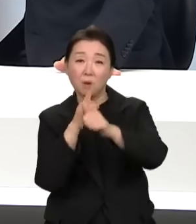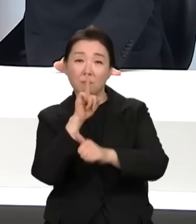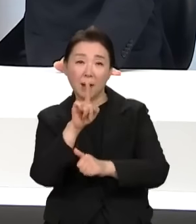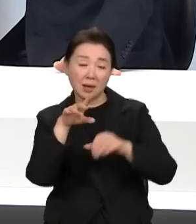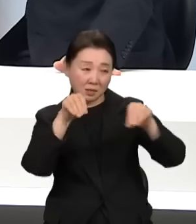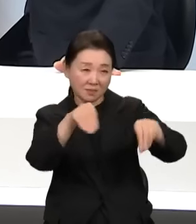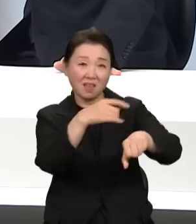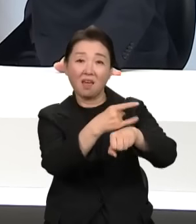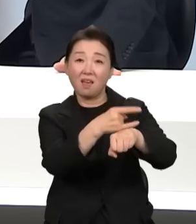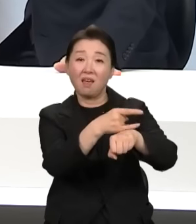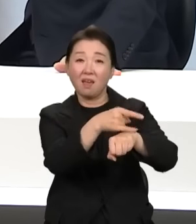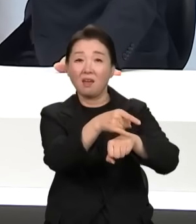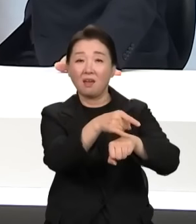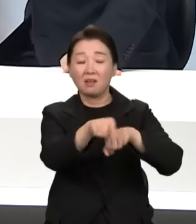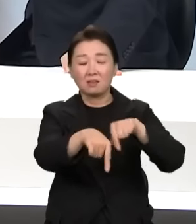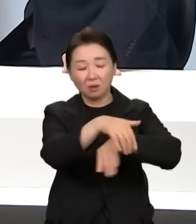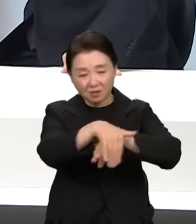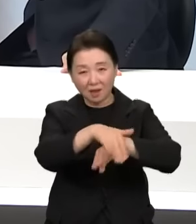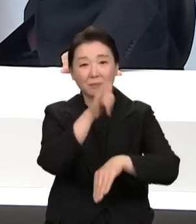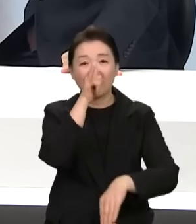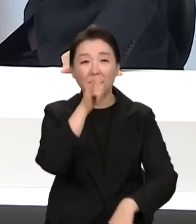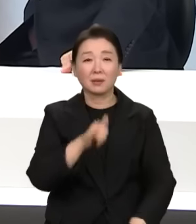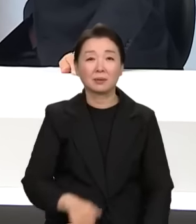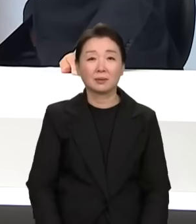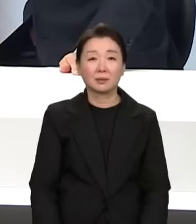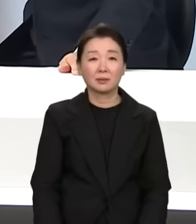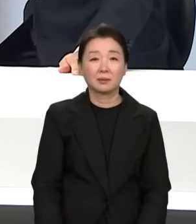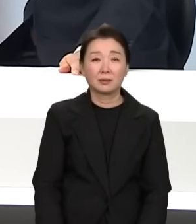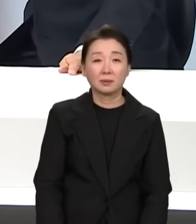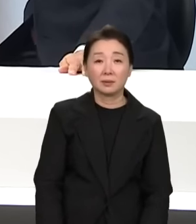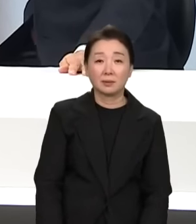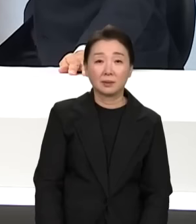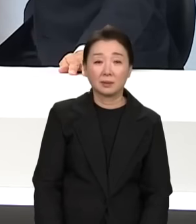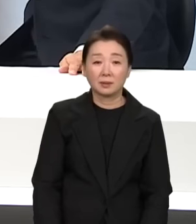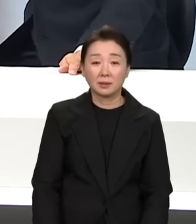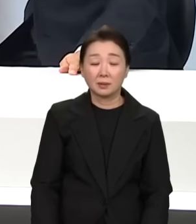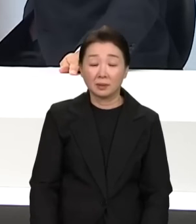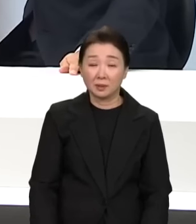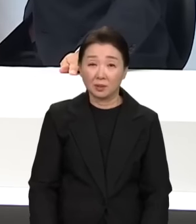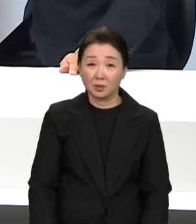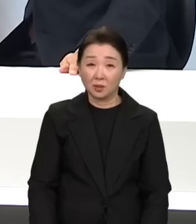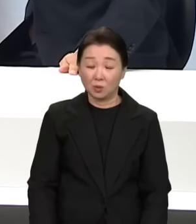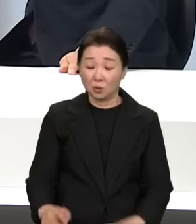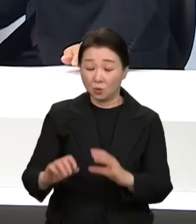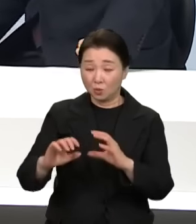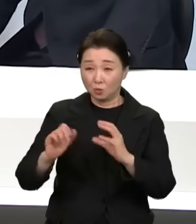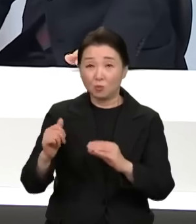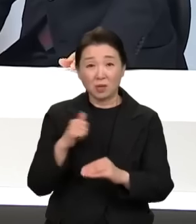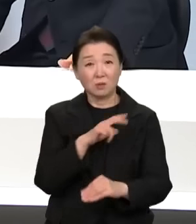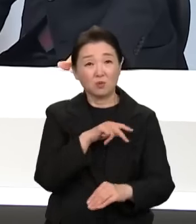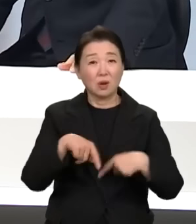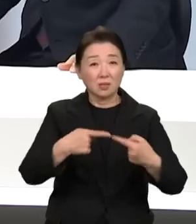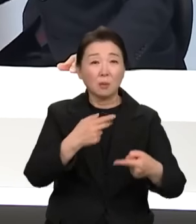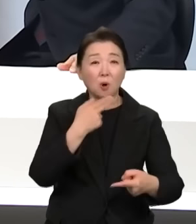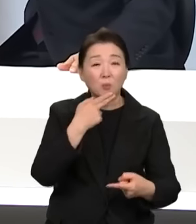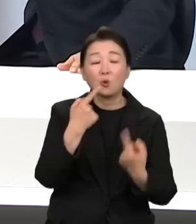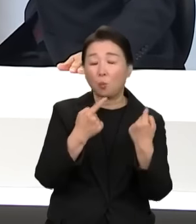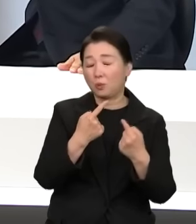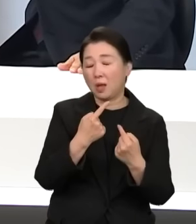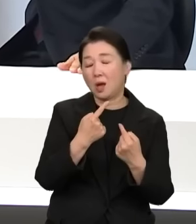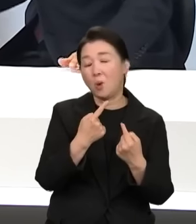금지하겠다 이런 어떤 정책까지 추진한 적이 네. 있습니다. 당직자들이 참석을 제한하는 것보다 훨씬 더 그 처방이 크죠.